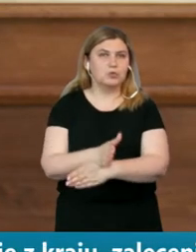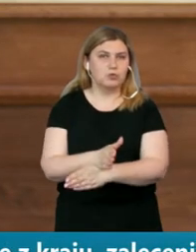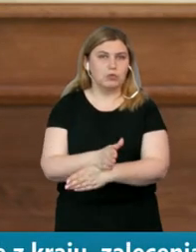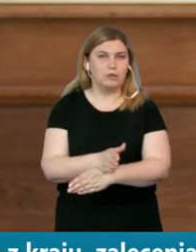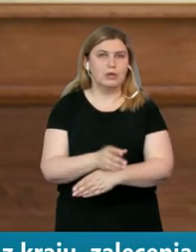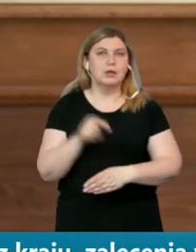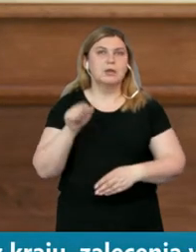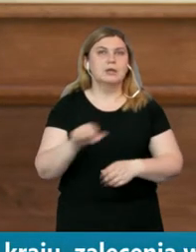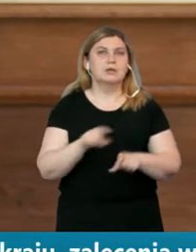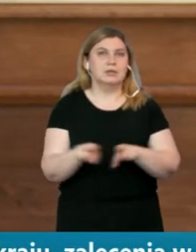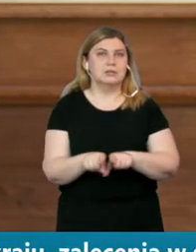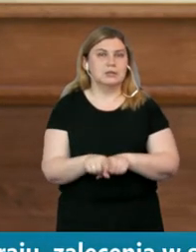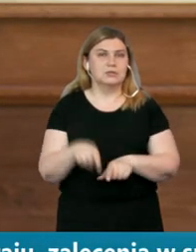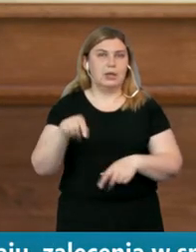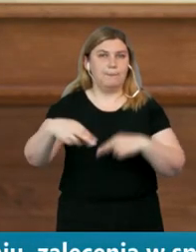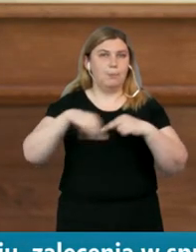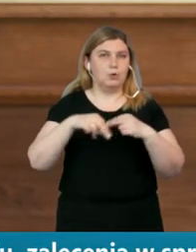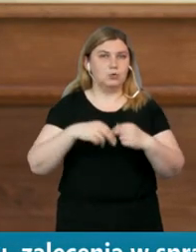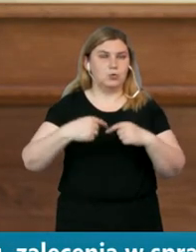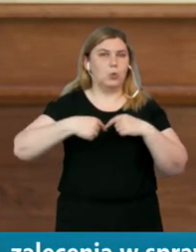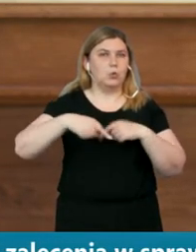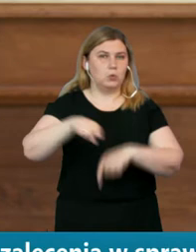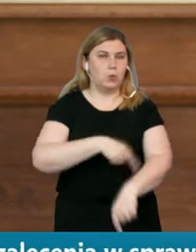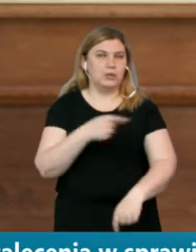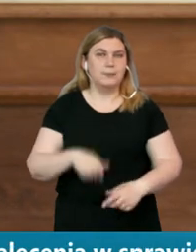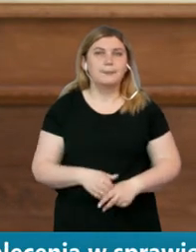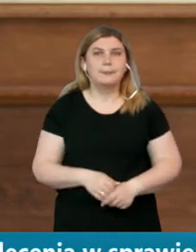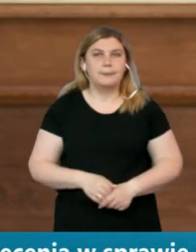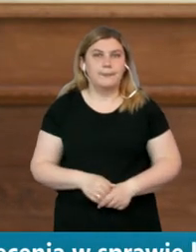tak pewnie jest też i tutaj przy Moście Długim.